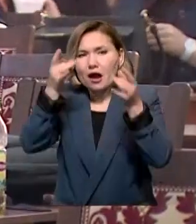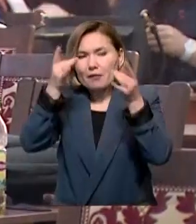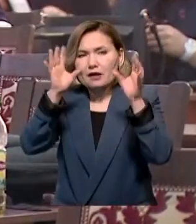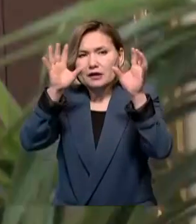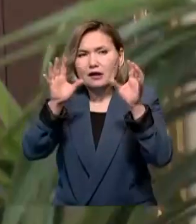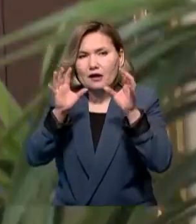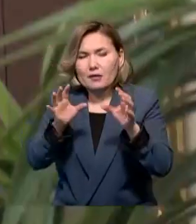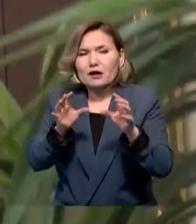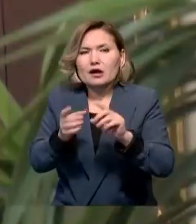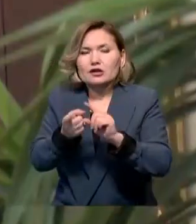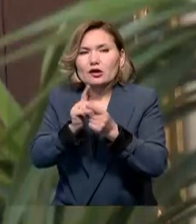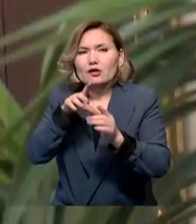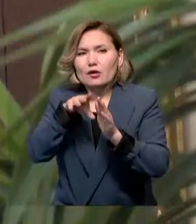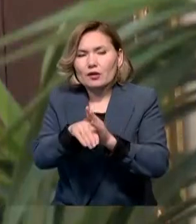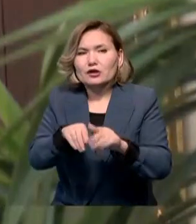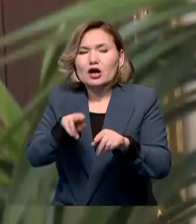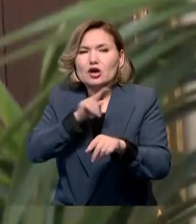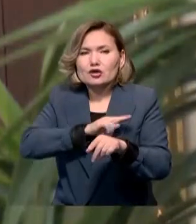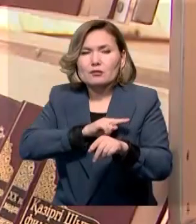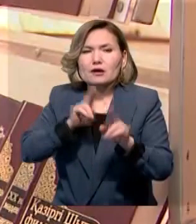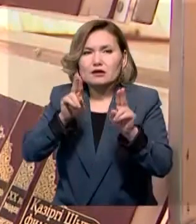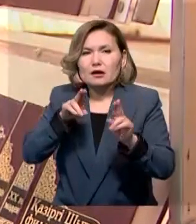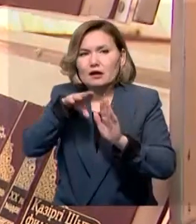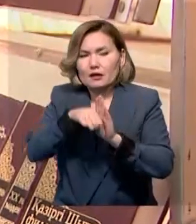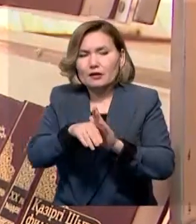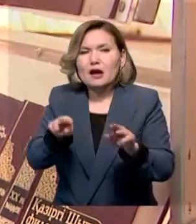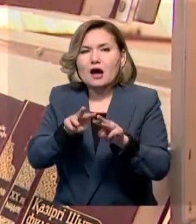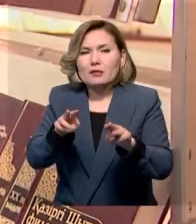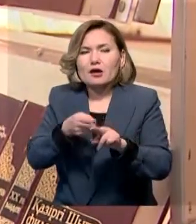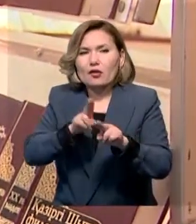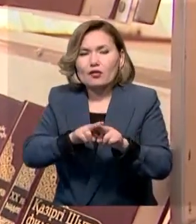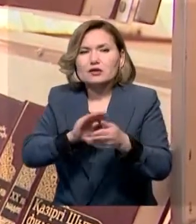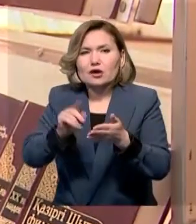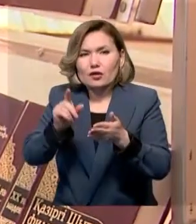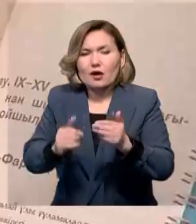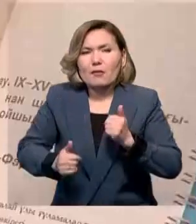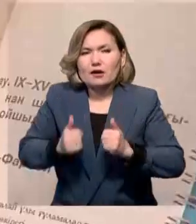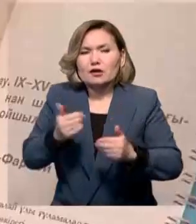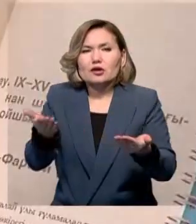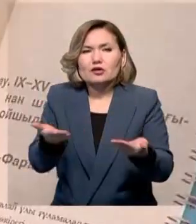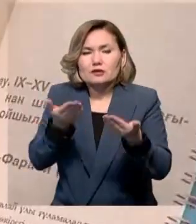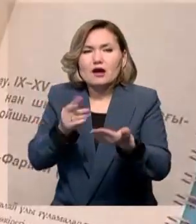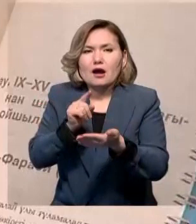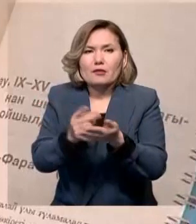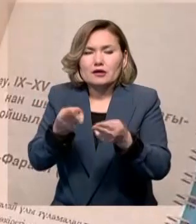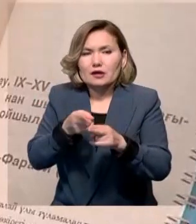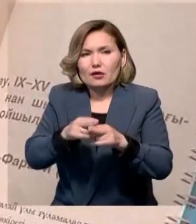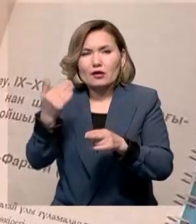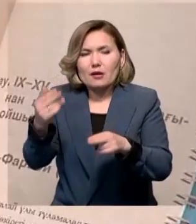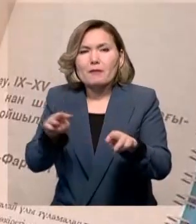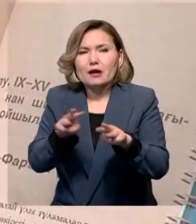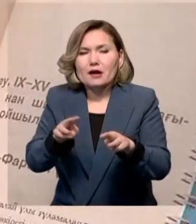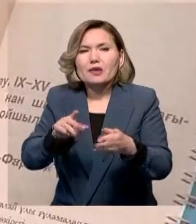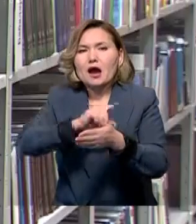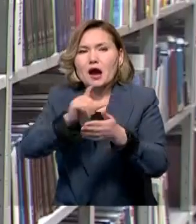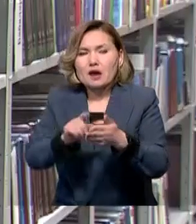заңға баспа және әдебиет редактор деген тармақты енгізіп, министрге осы мамандықтың мәртебесін көтеруді ұсынды. Аида Балаева өз кезегінде